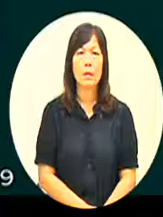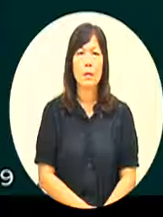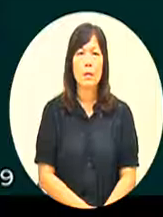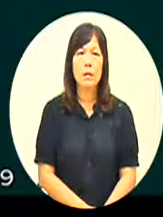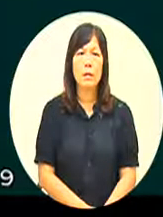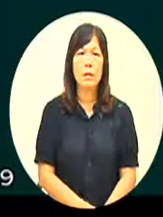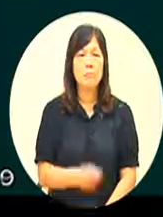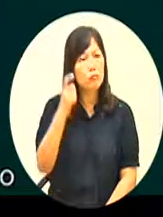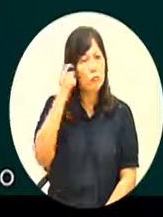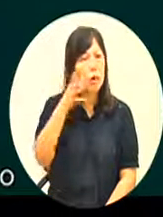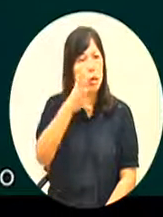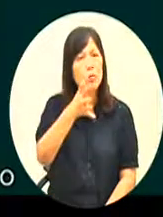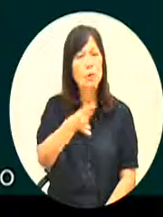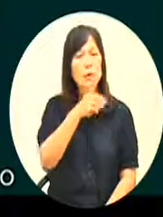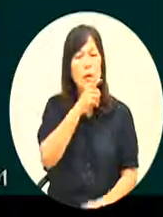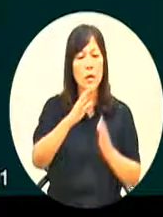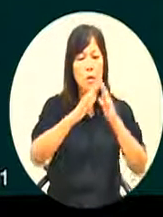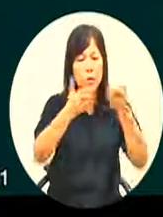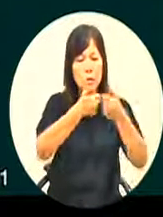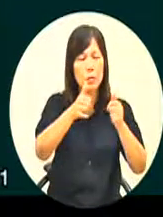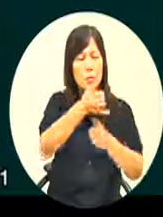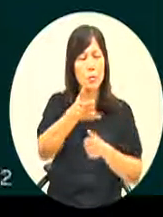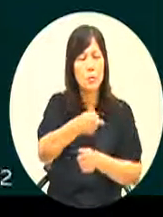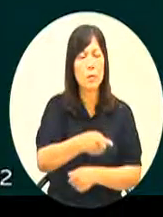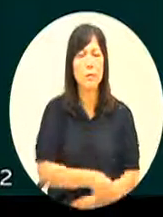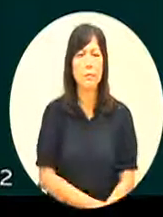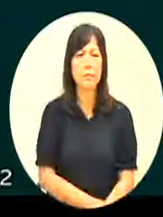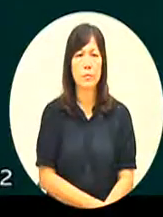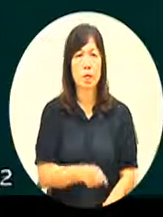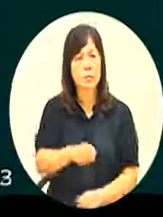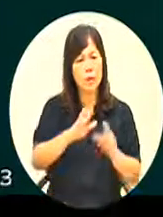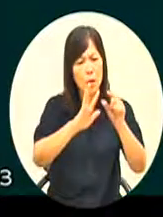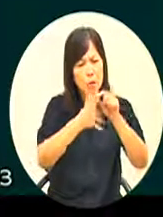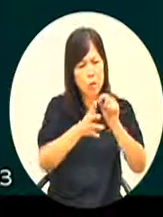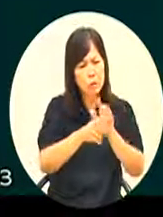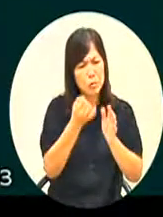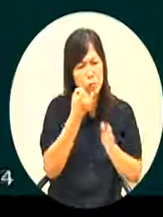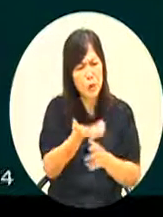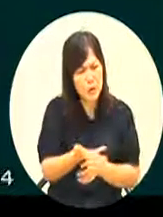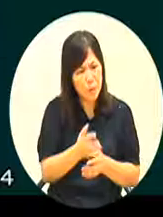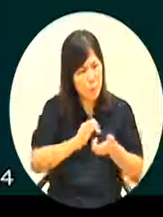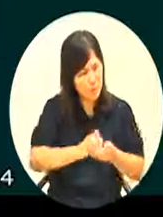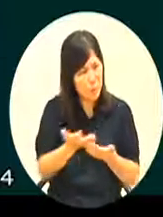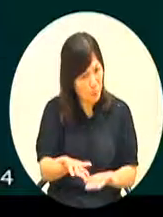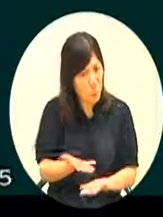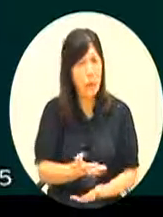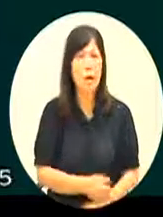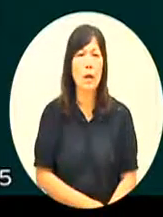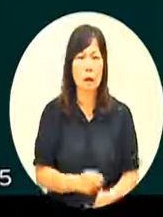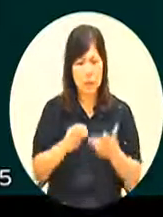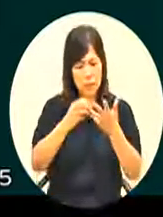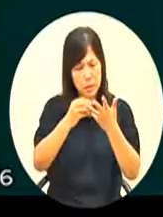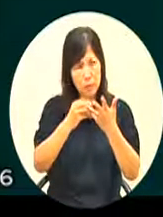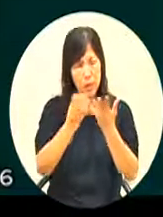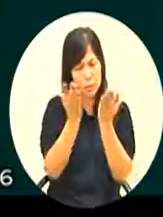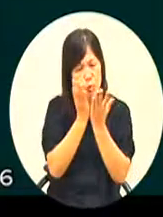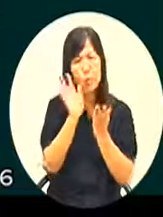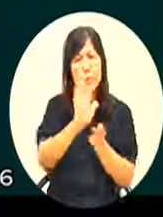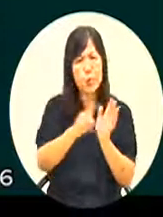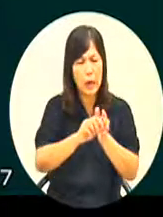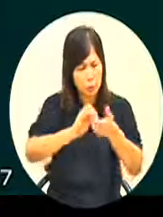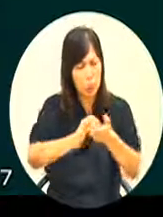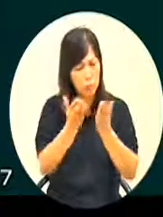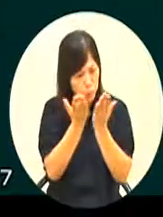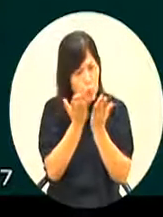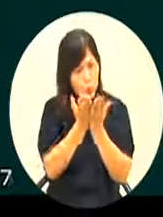他是说，请问一下议员，这个国中可以这样子决定吗？第八堂不上一定要上